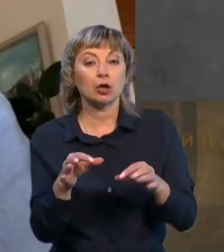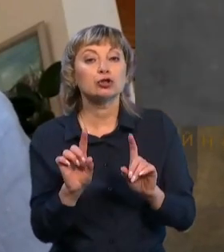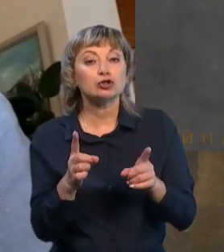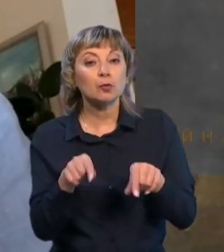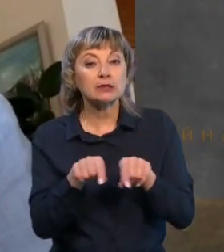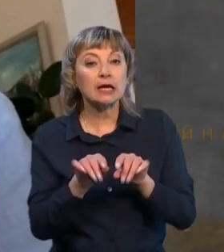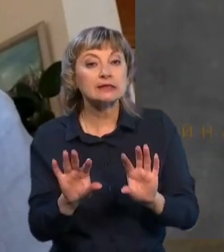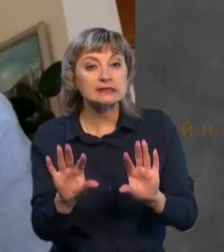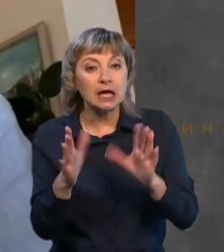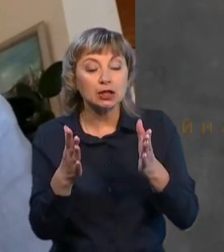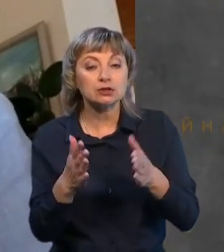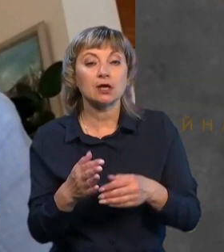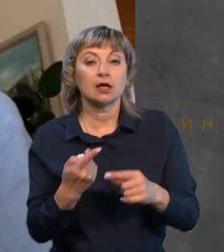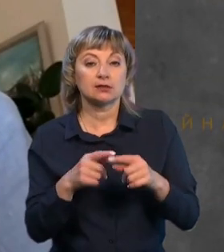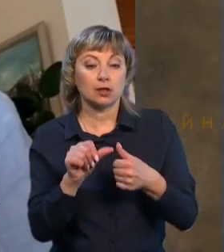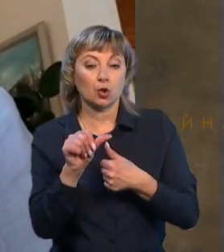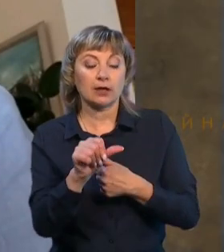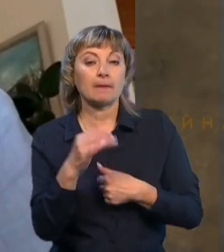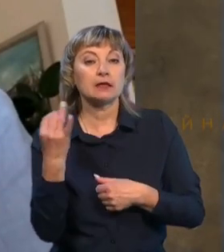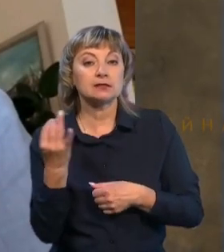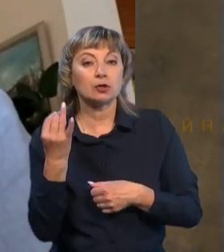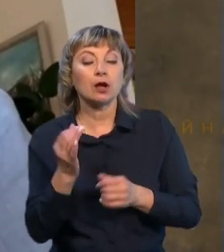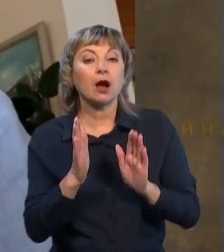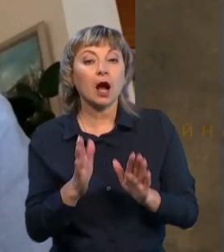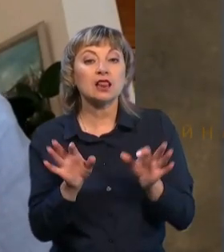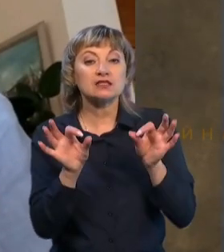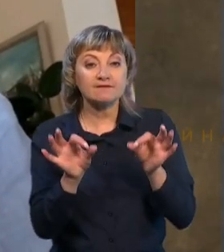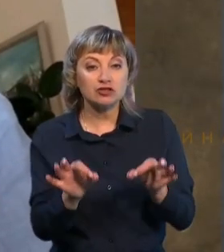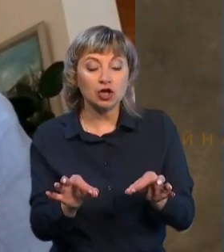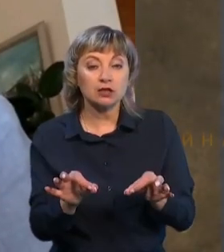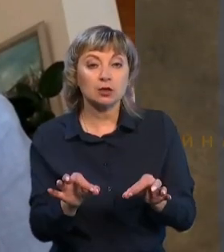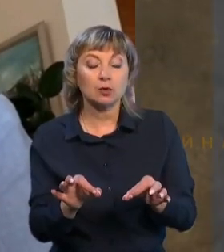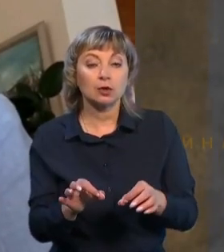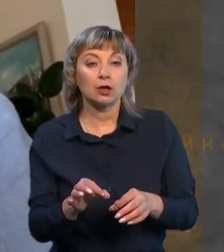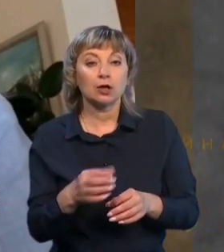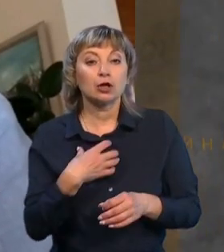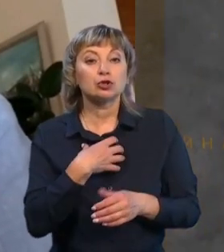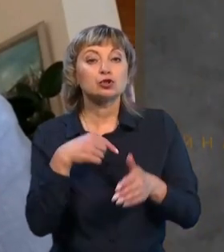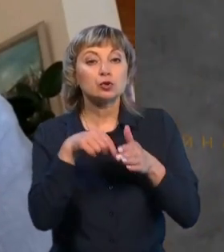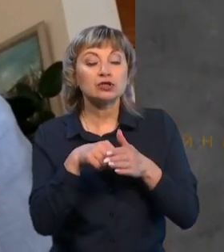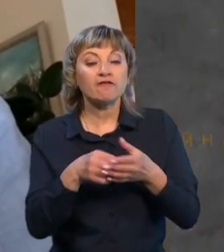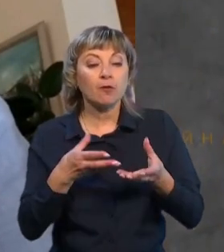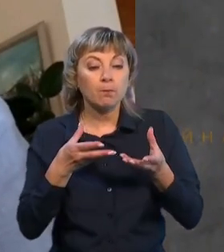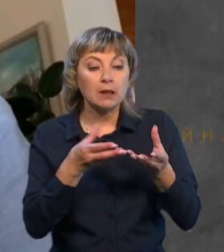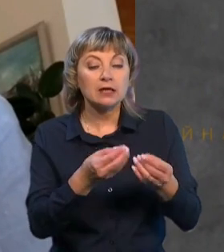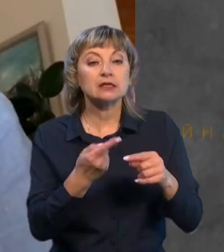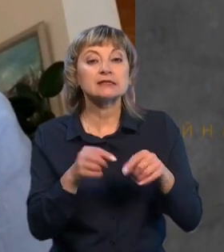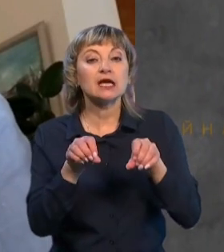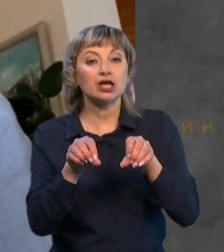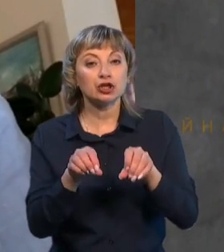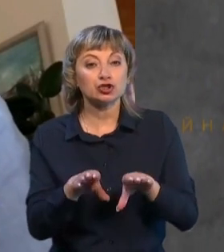так сталося це окрема історія Але звичайно суттєво вплинуло на це рішення